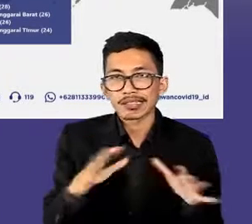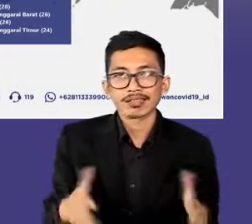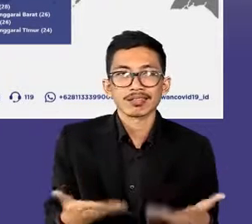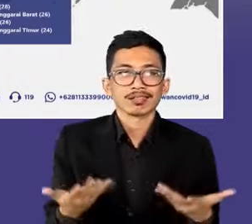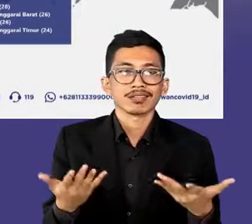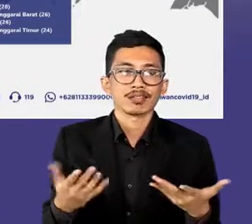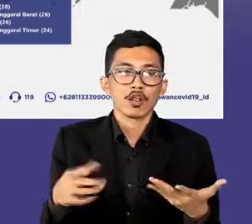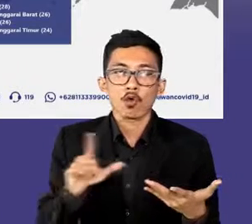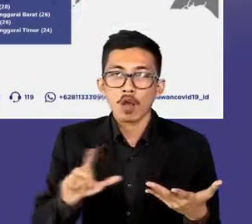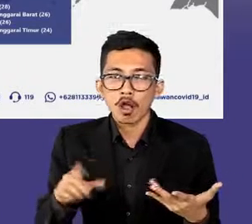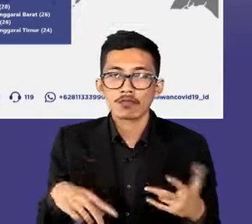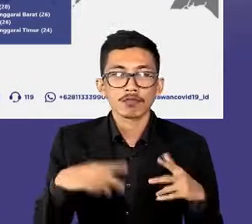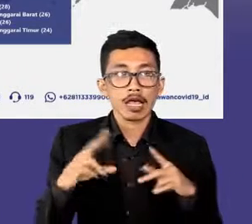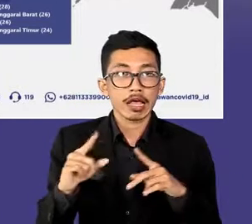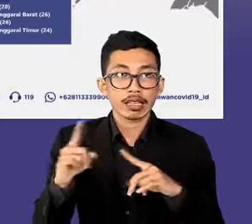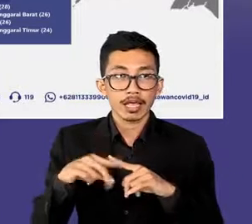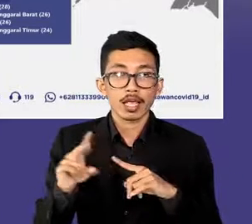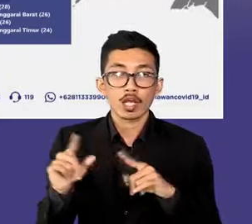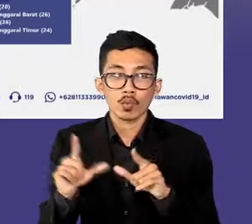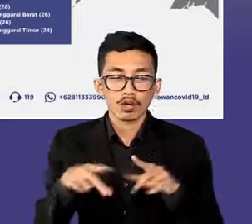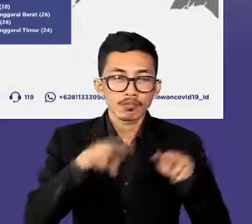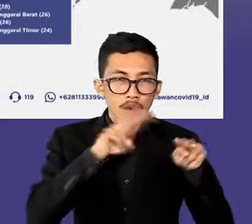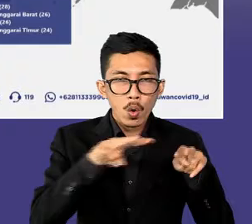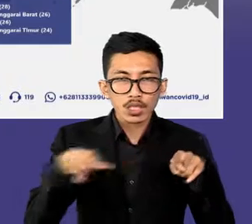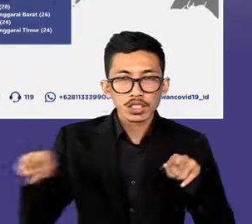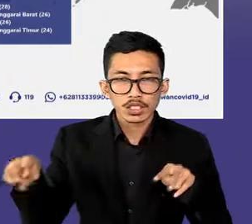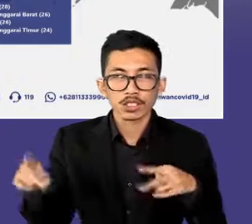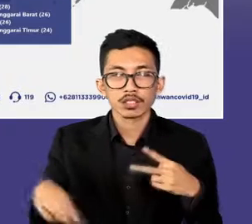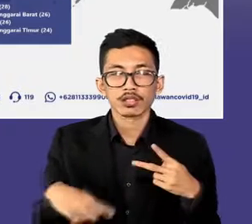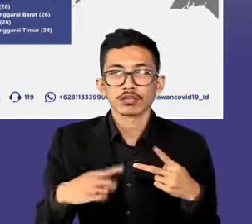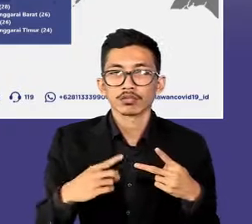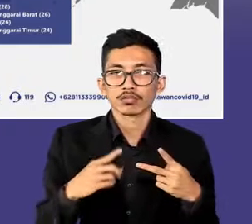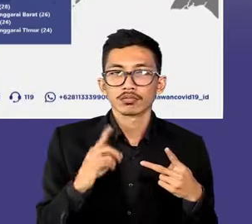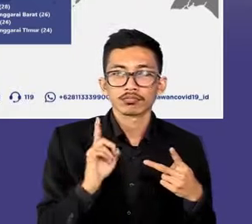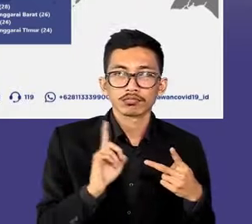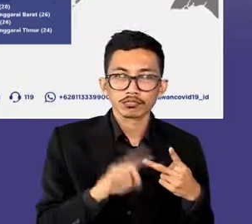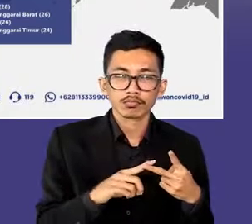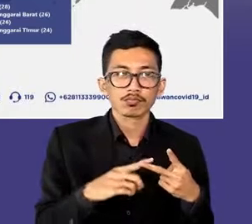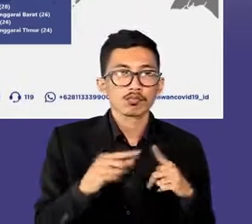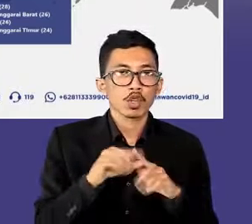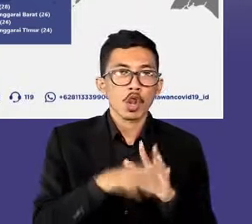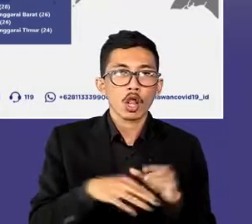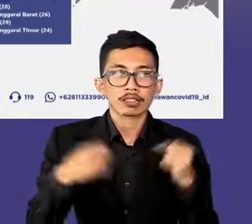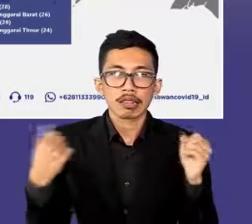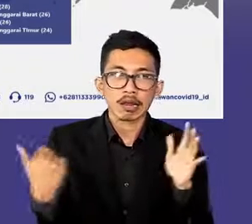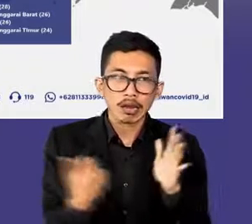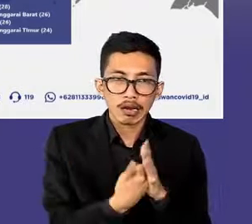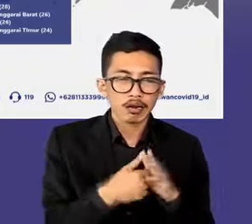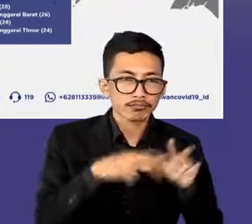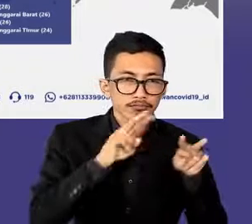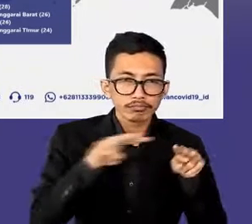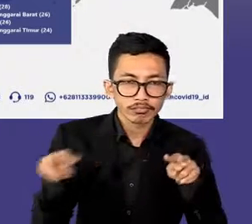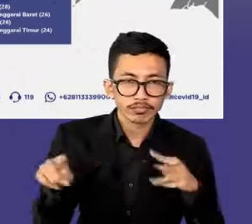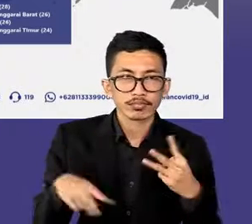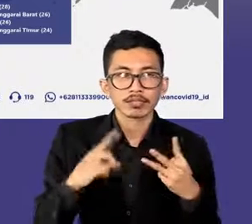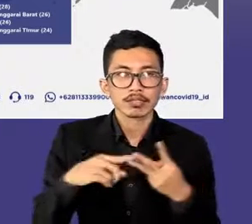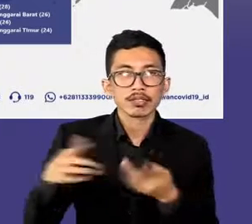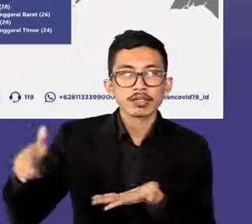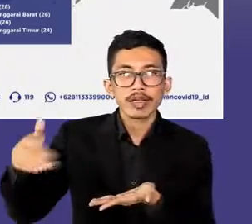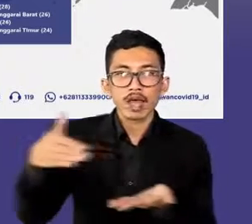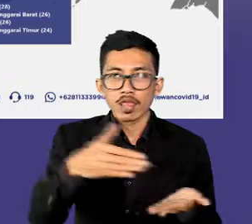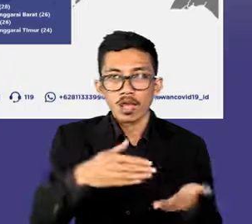mulai dari pengawasan dan pencatatan kasus coffee 19 kepatuhan protokol kesehatan hingga mendata dan mendukung